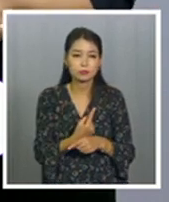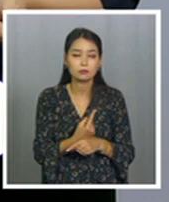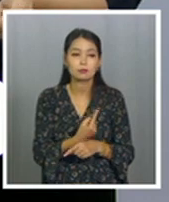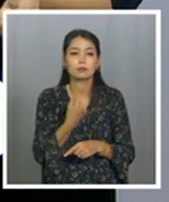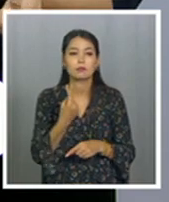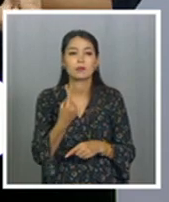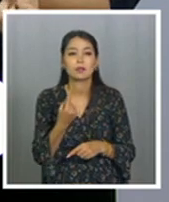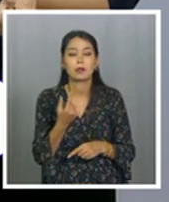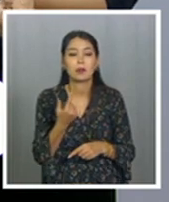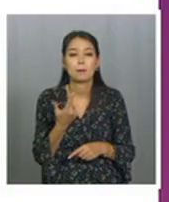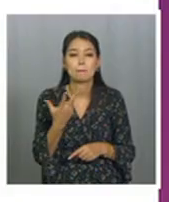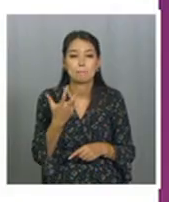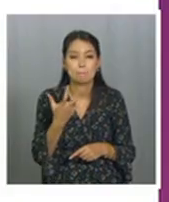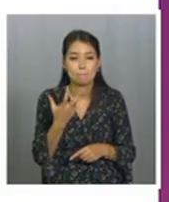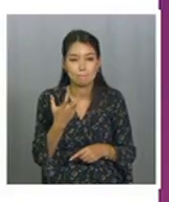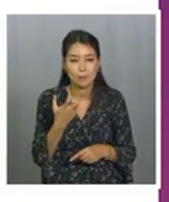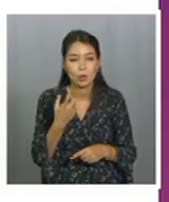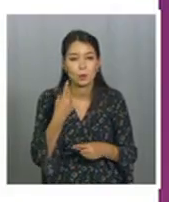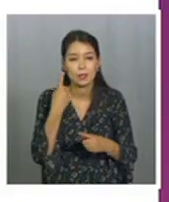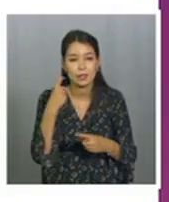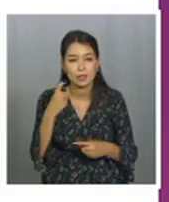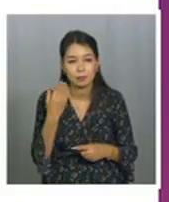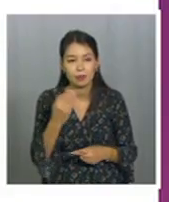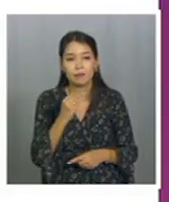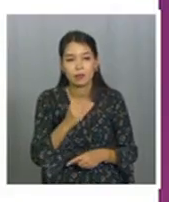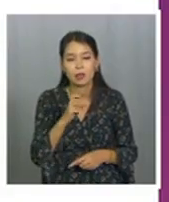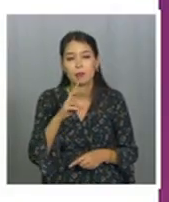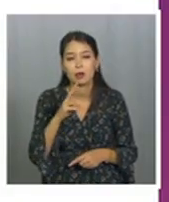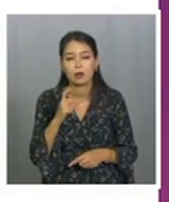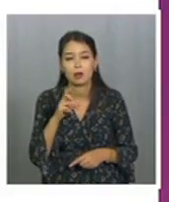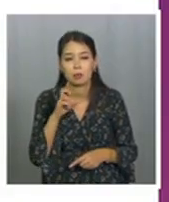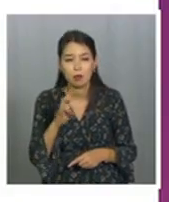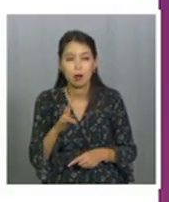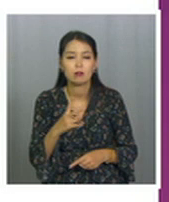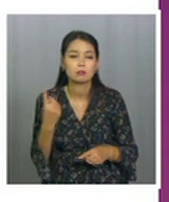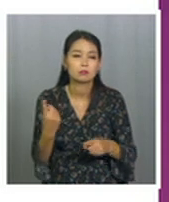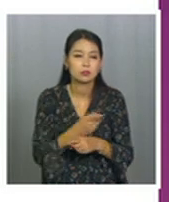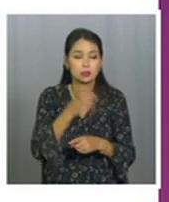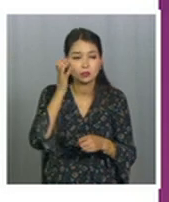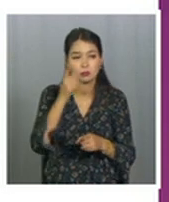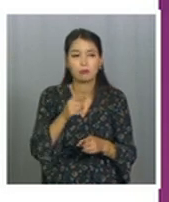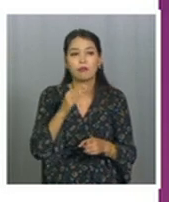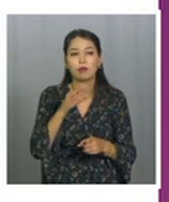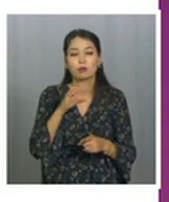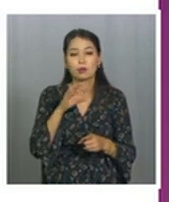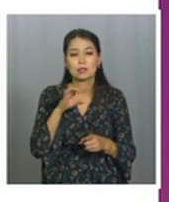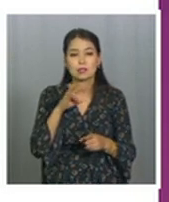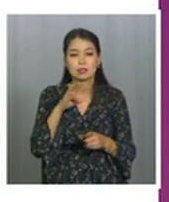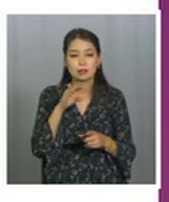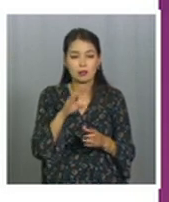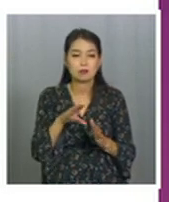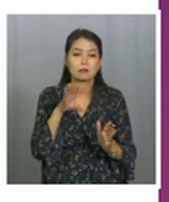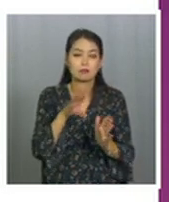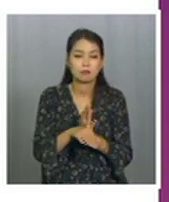ағылшын биохимигі Фредерик Блэкман ең алғаш рет ғылымға осы фотосинтездің шектеуші